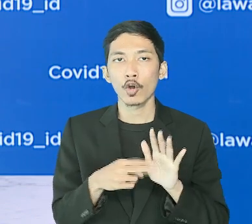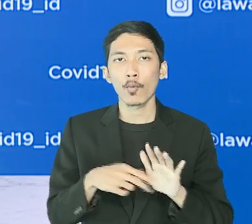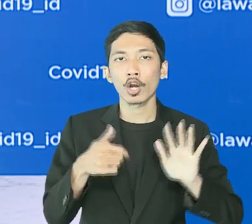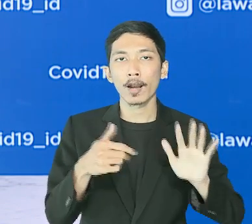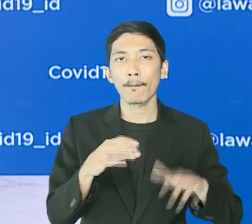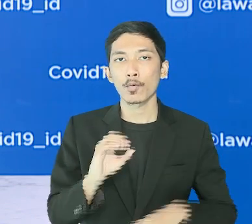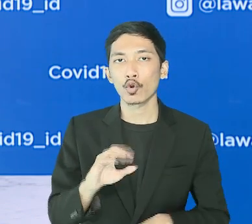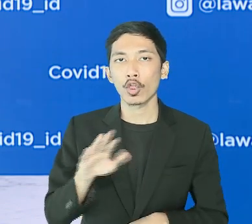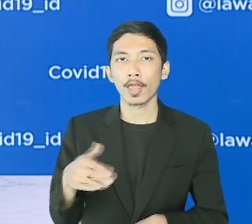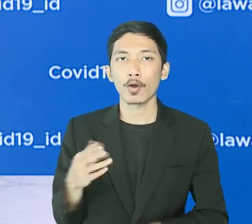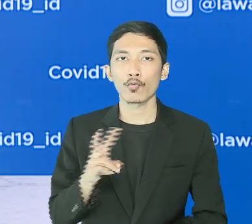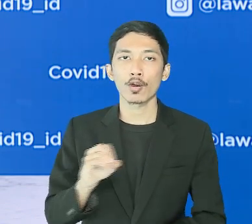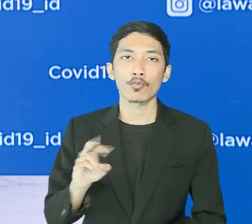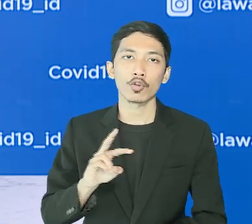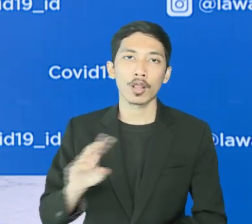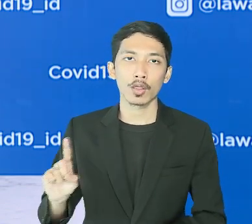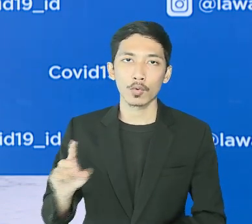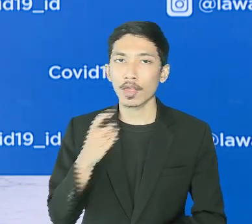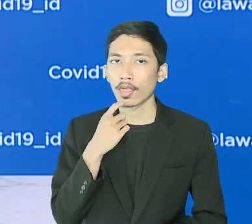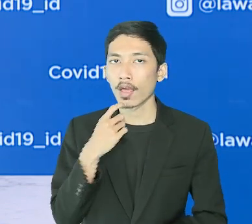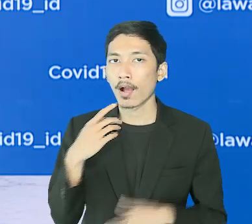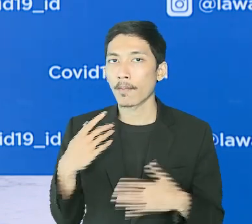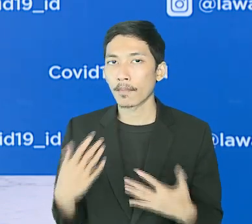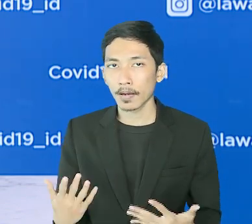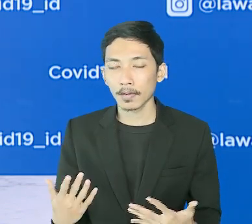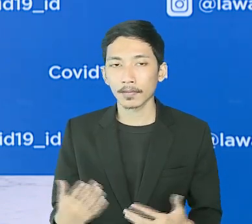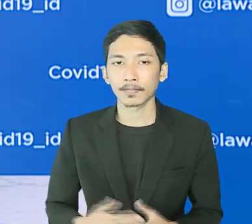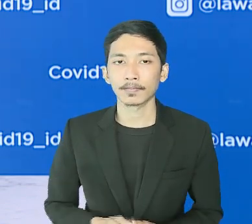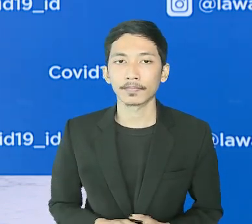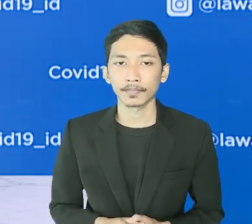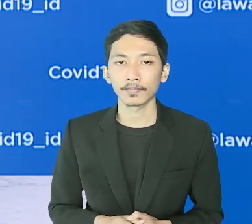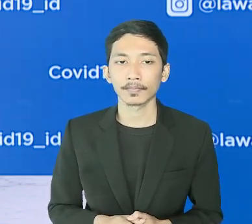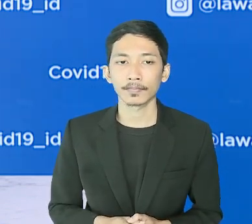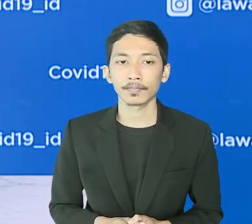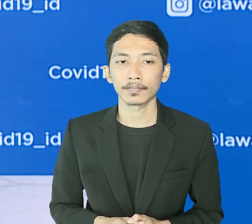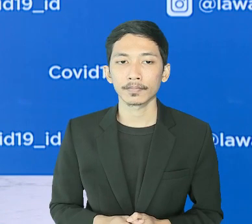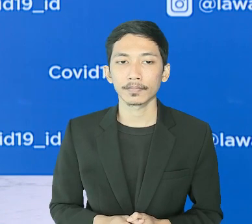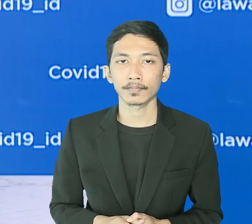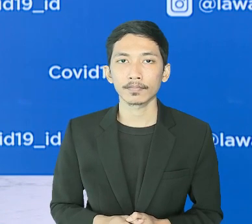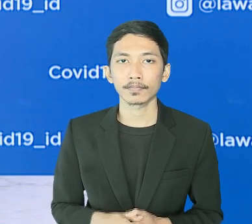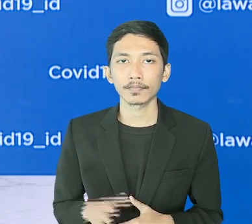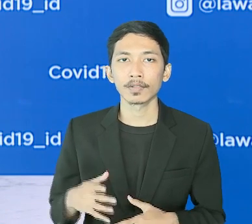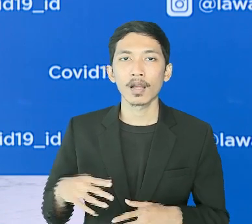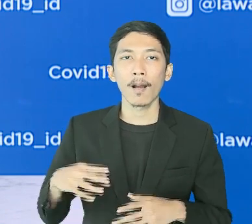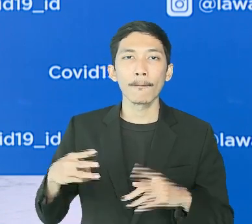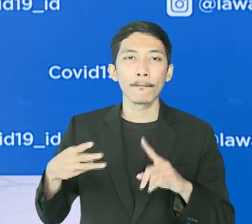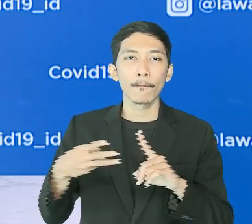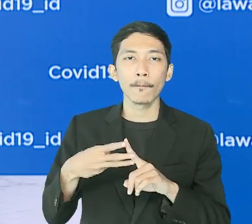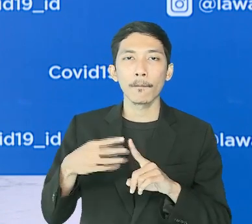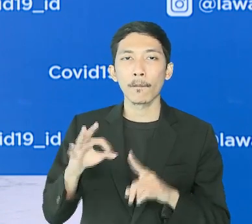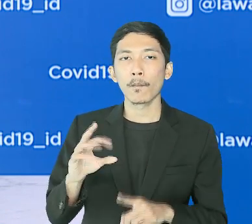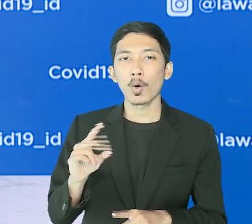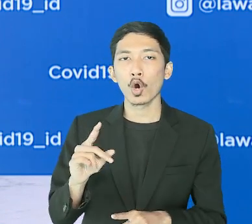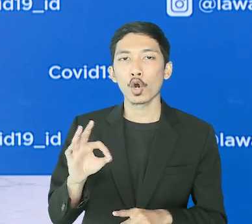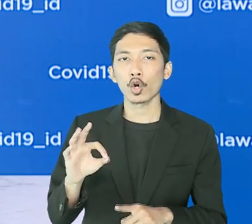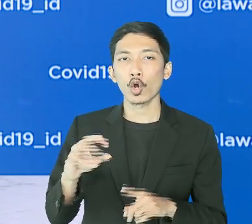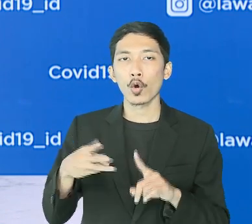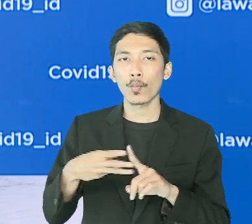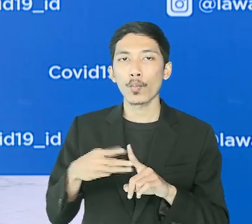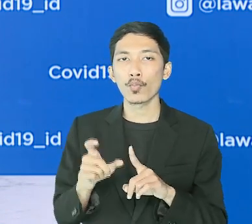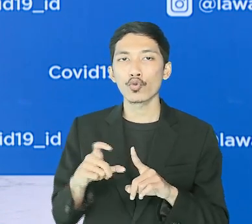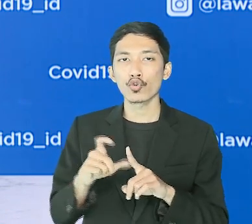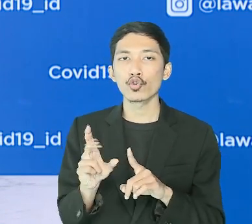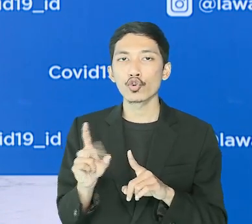2021 juga mengatur penyelenggaraan kompetisi Borobudur Marathon yang akan diselenggarakan